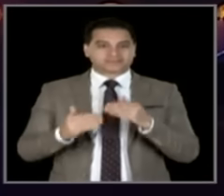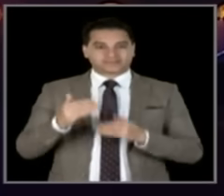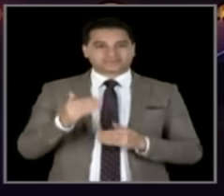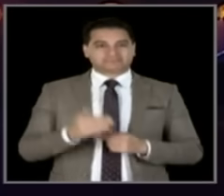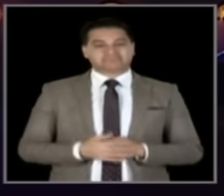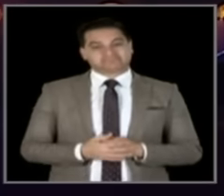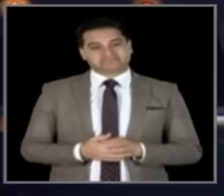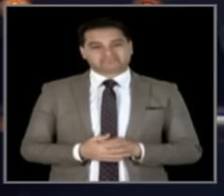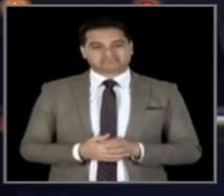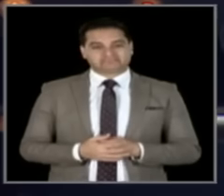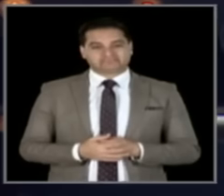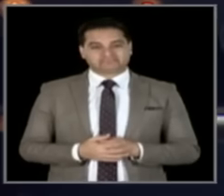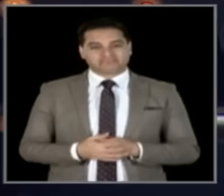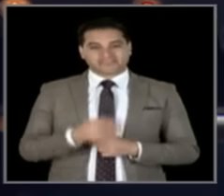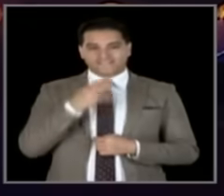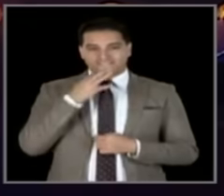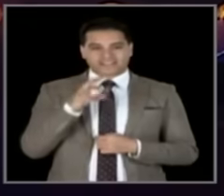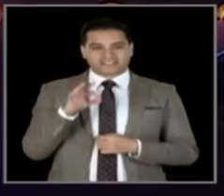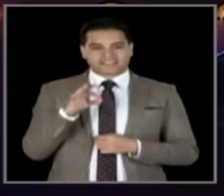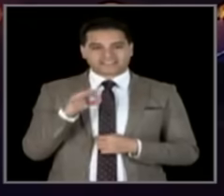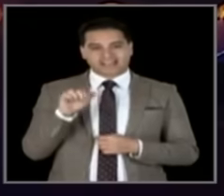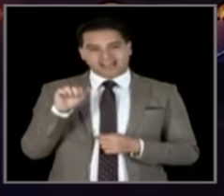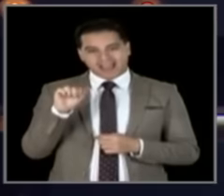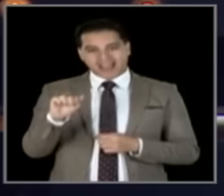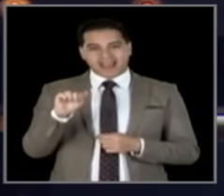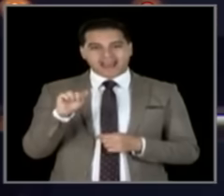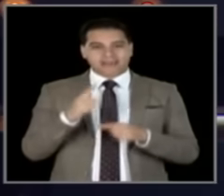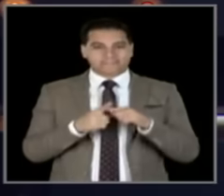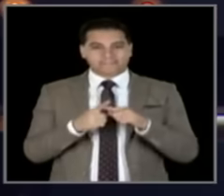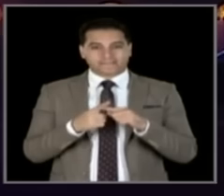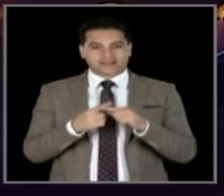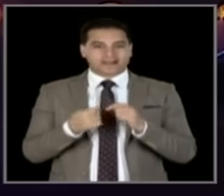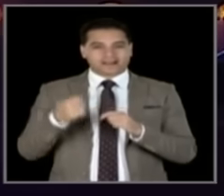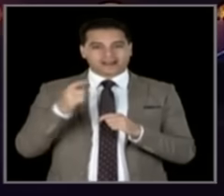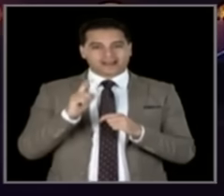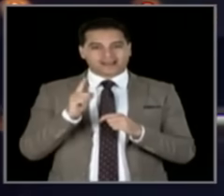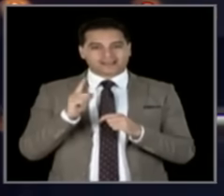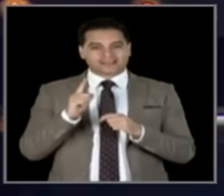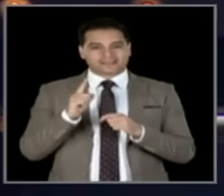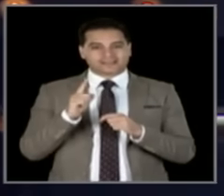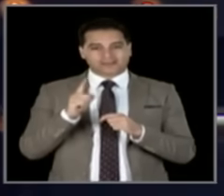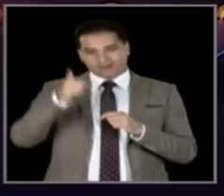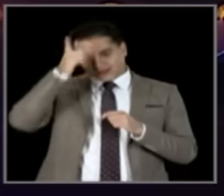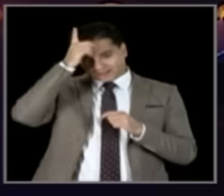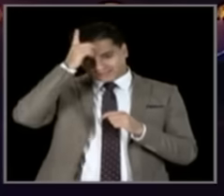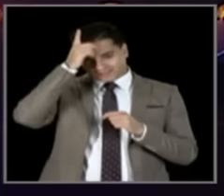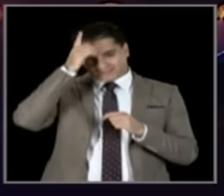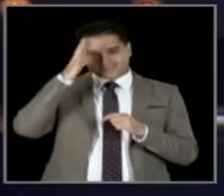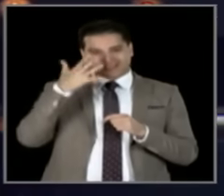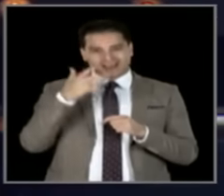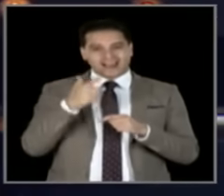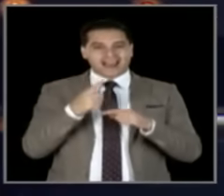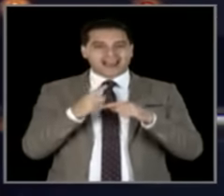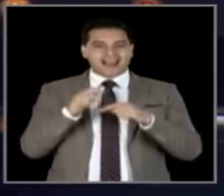كمان. اي فرنساوي A. فرنساوي A كمان A. طب الألماني ممكن A